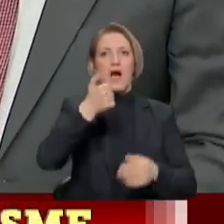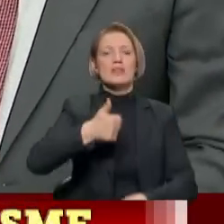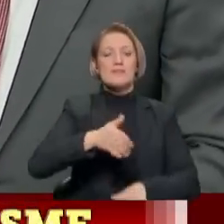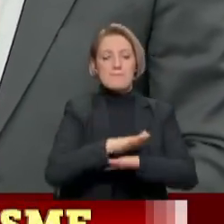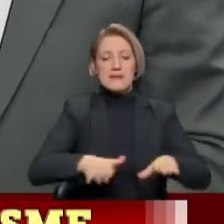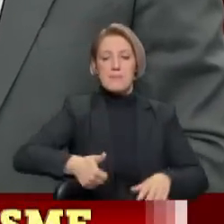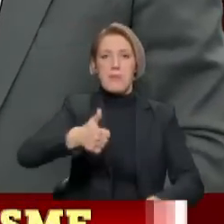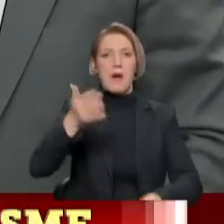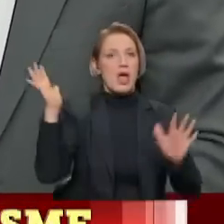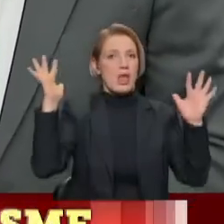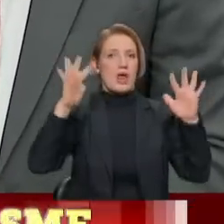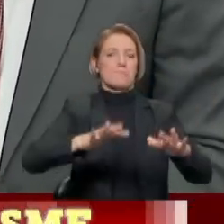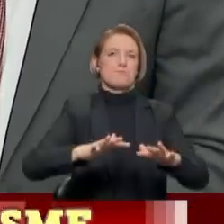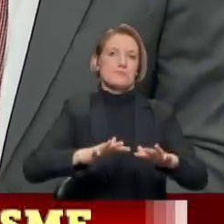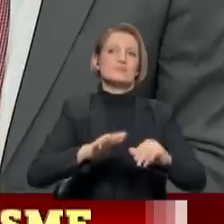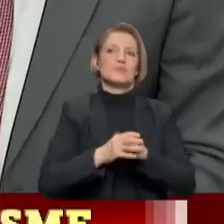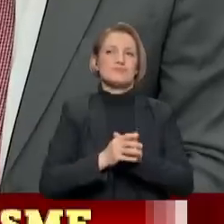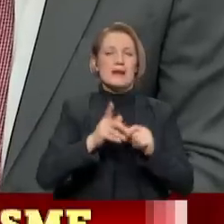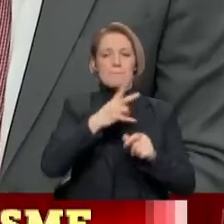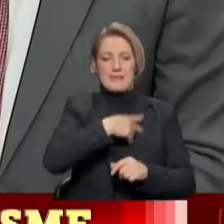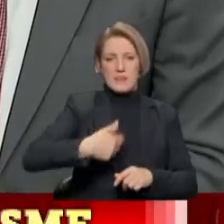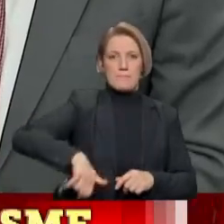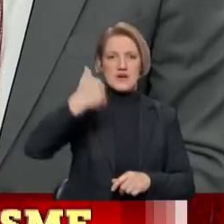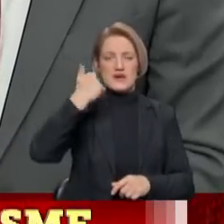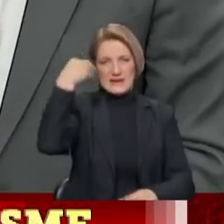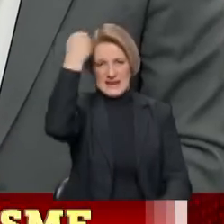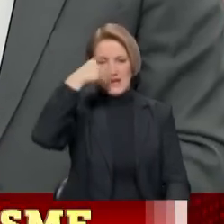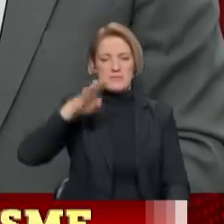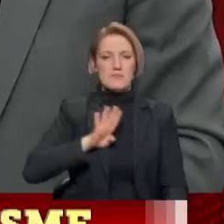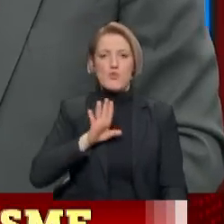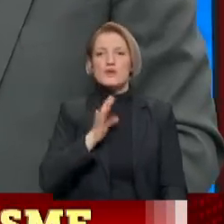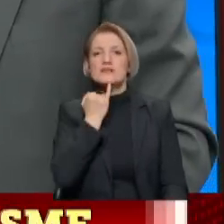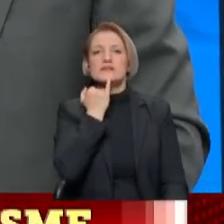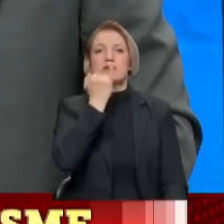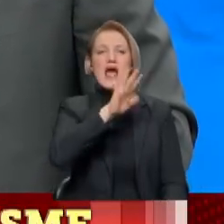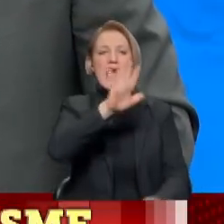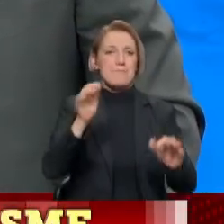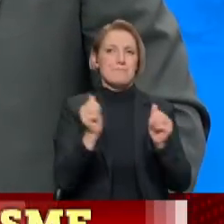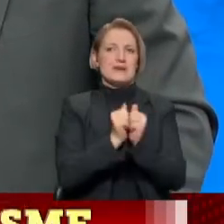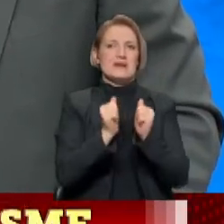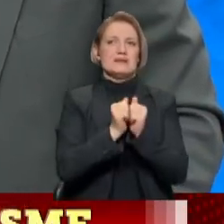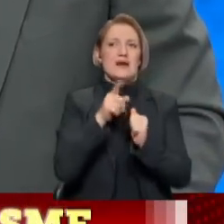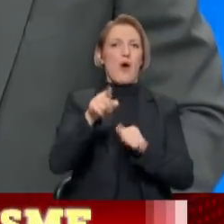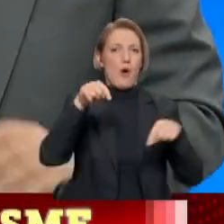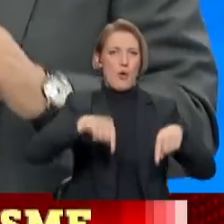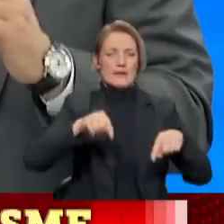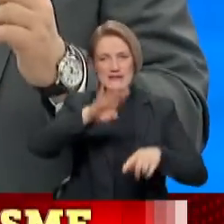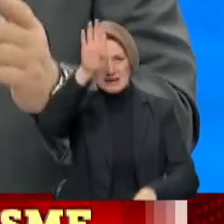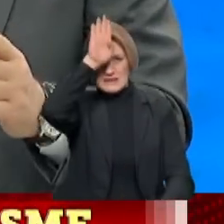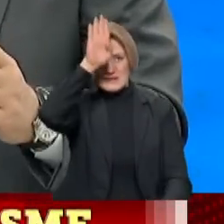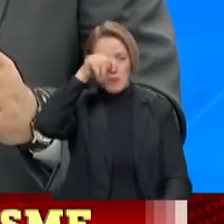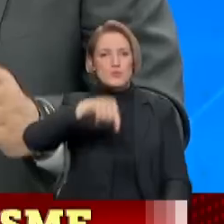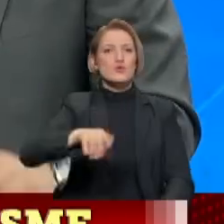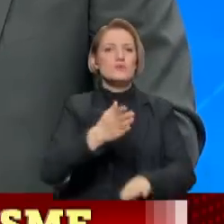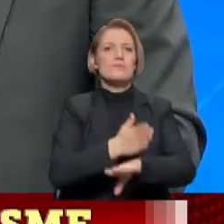olacak. Saraçhane'de belediye başkanı Ekrem İmamoğlu'nu ziyaret edecekler ve sonra hep birlikte orada